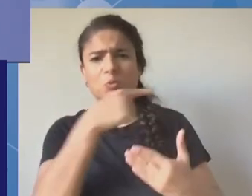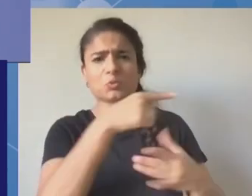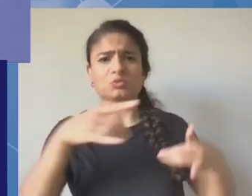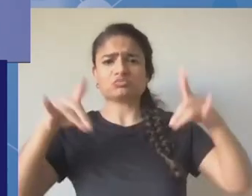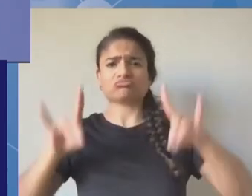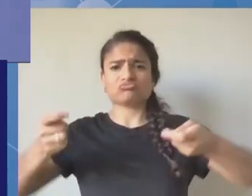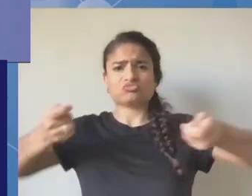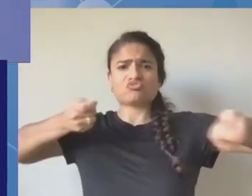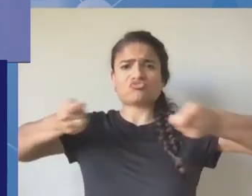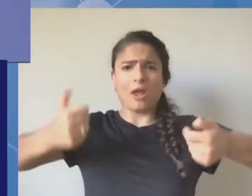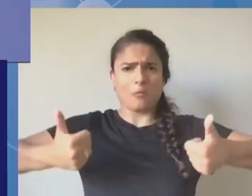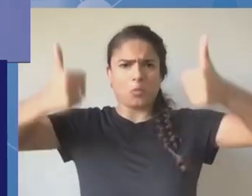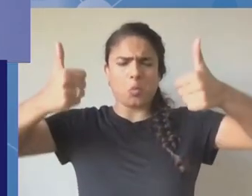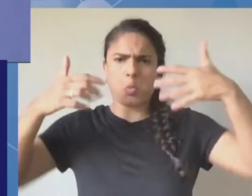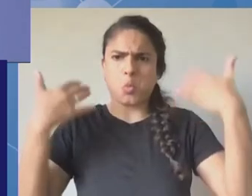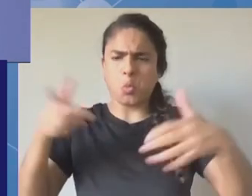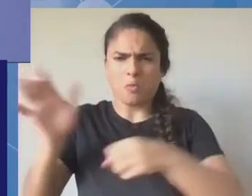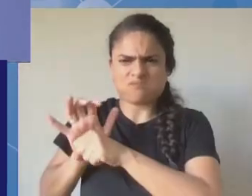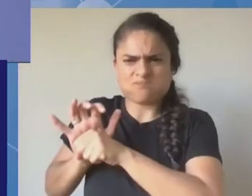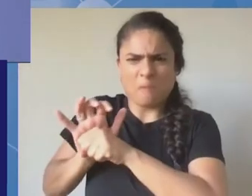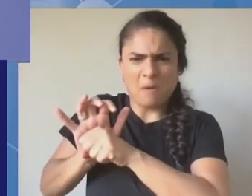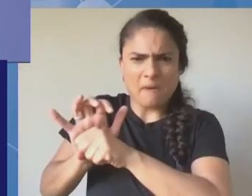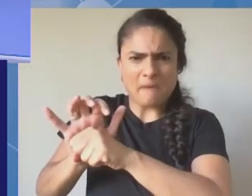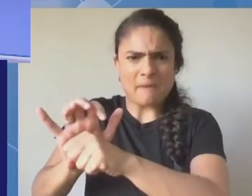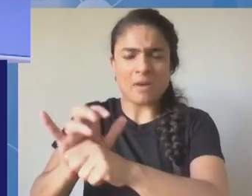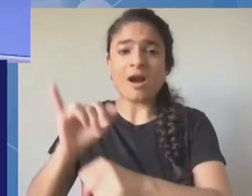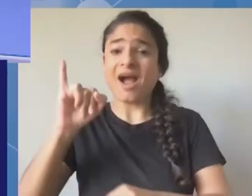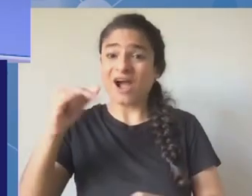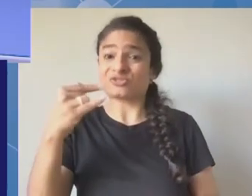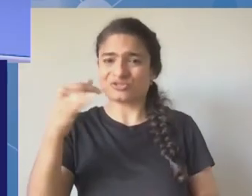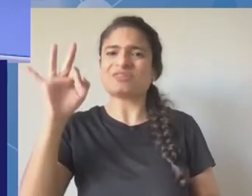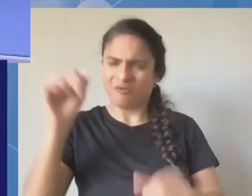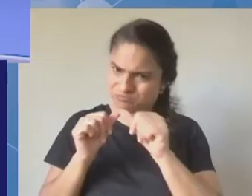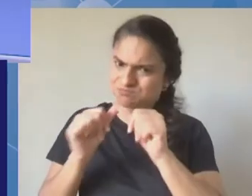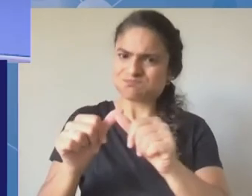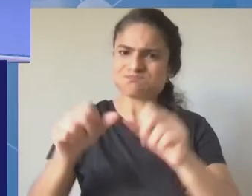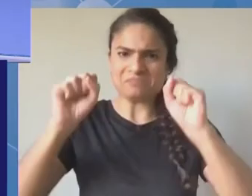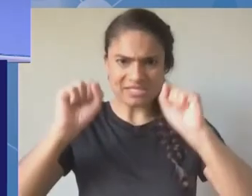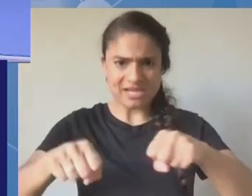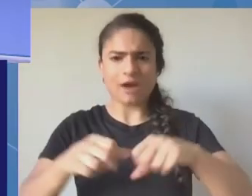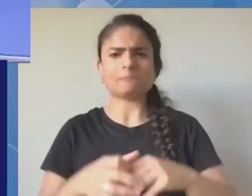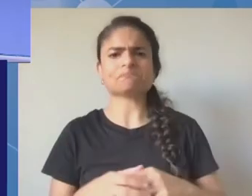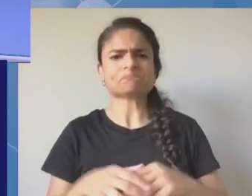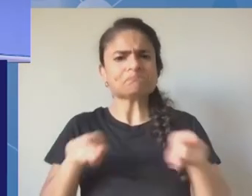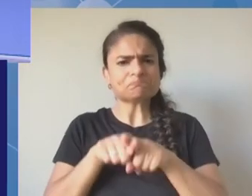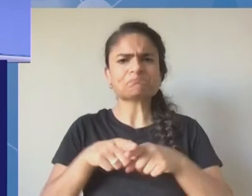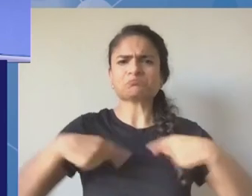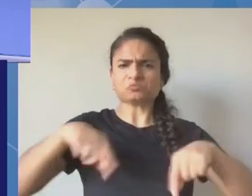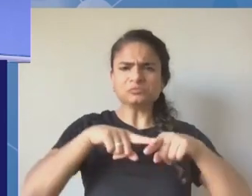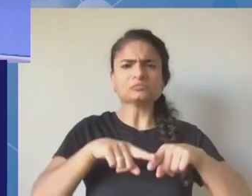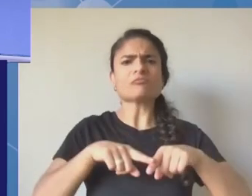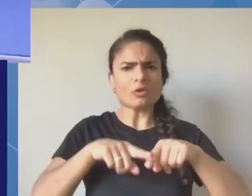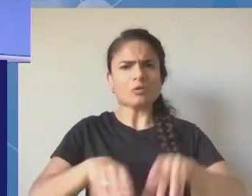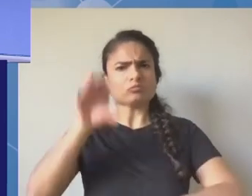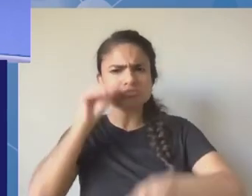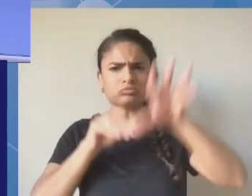我的前一任组织方，而且我们会持续他的为我们